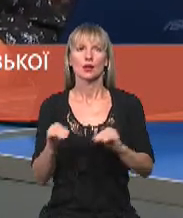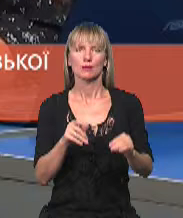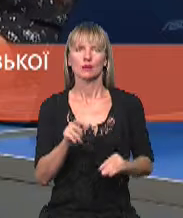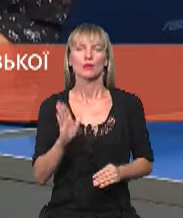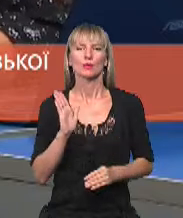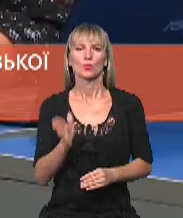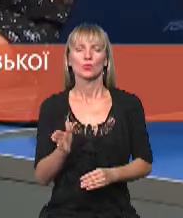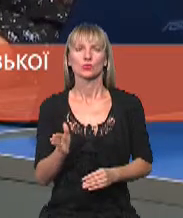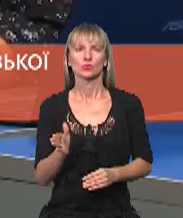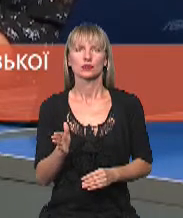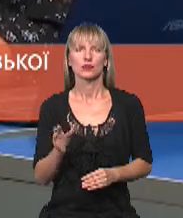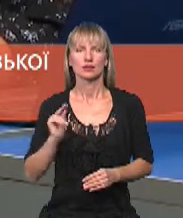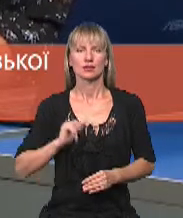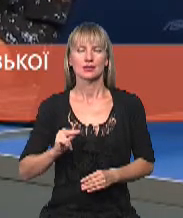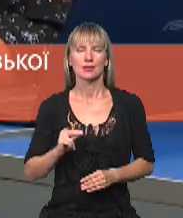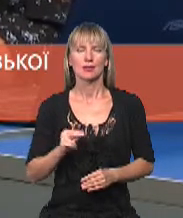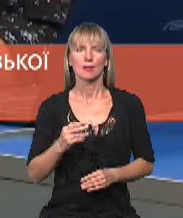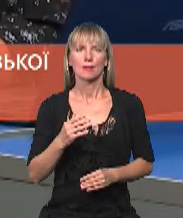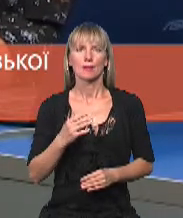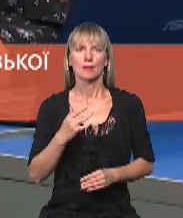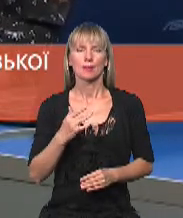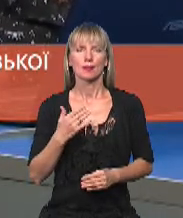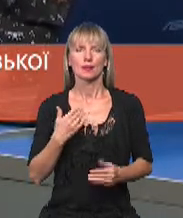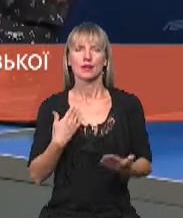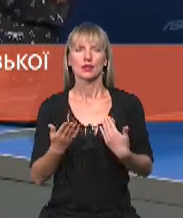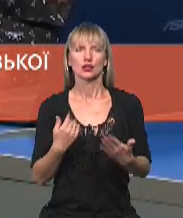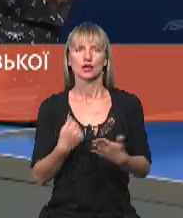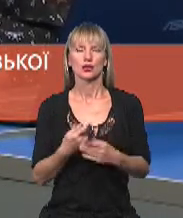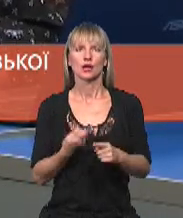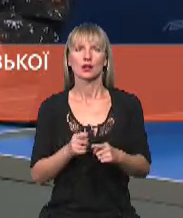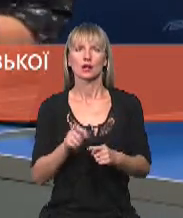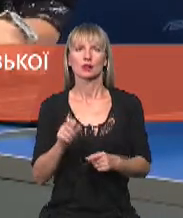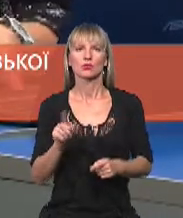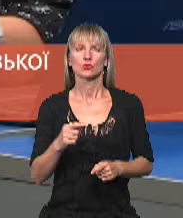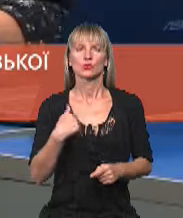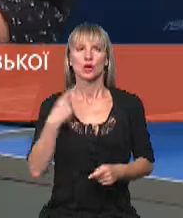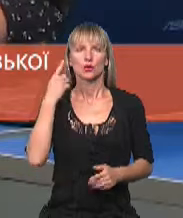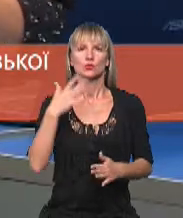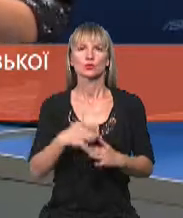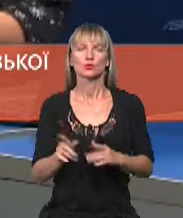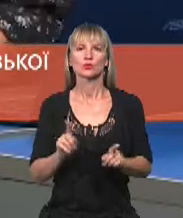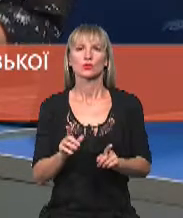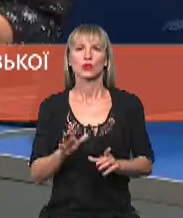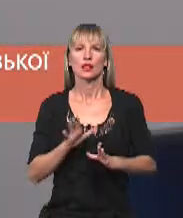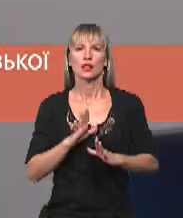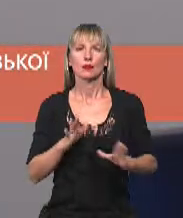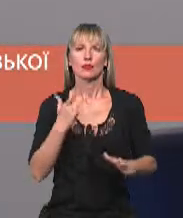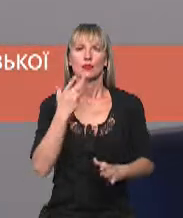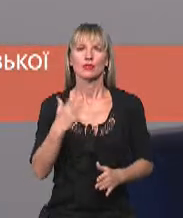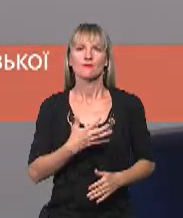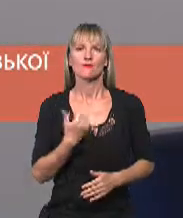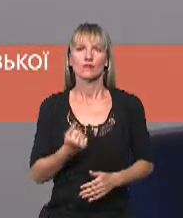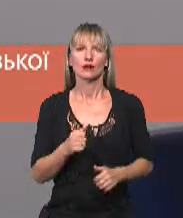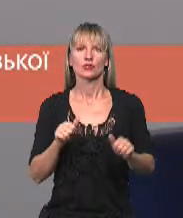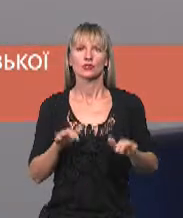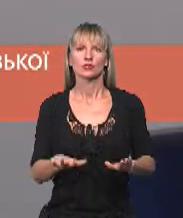буде виопрацьована політика щодо цих людей. Тому що я розумію, що не було політичної волі